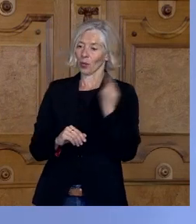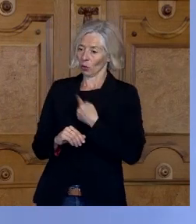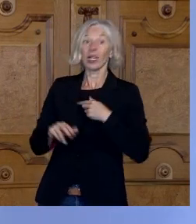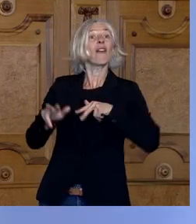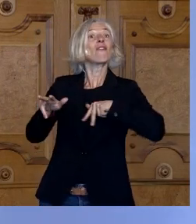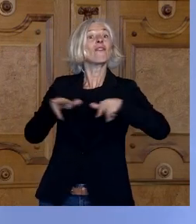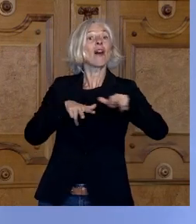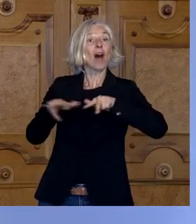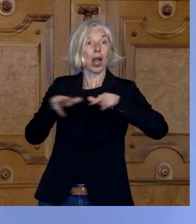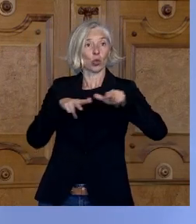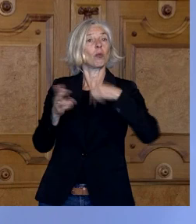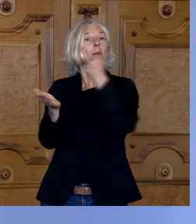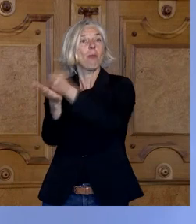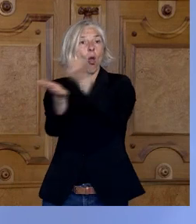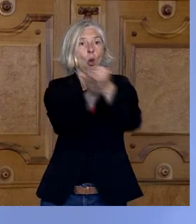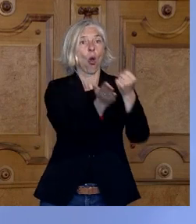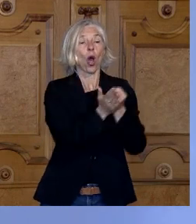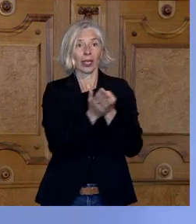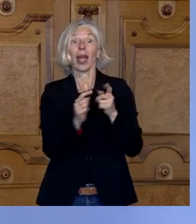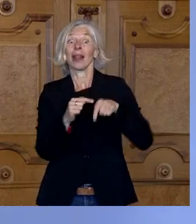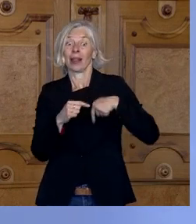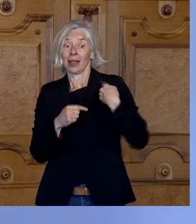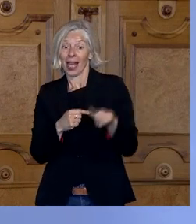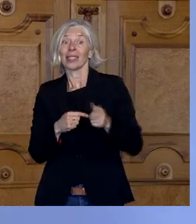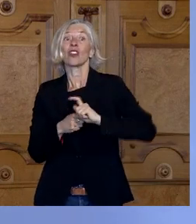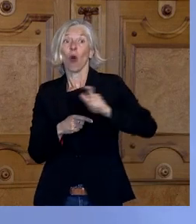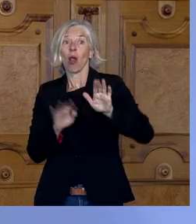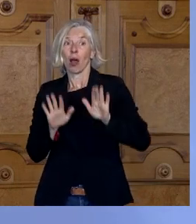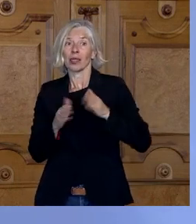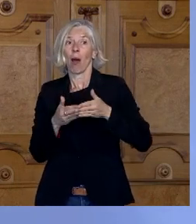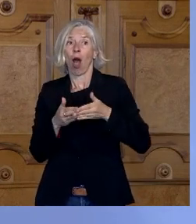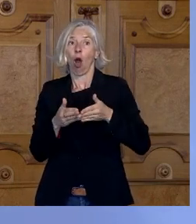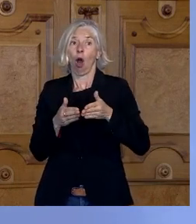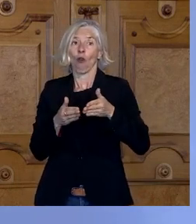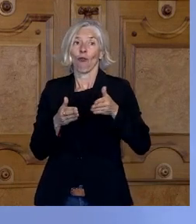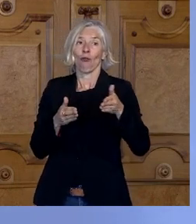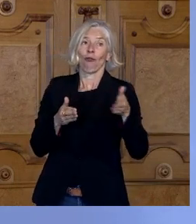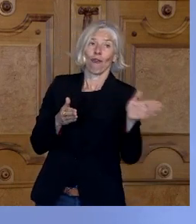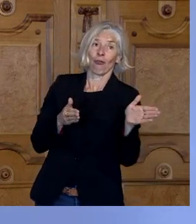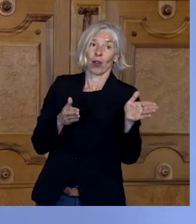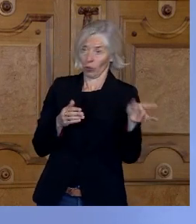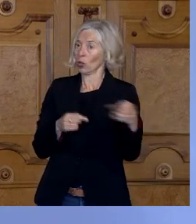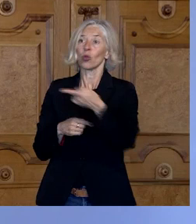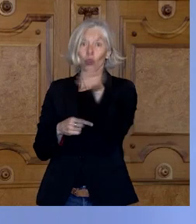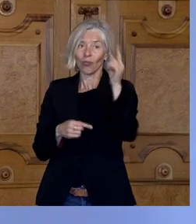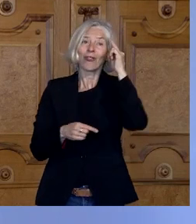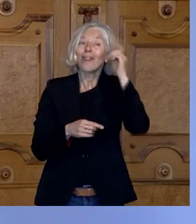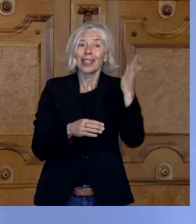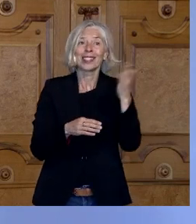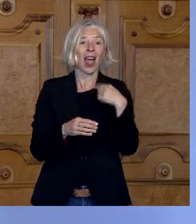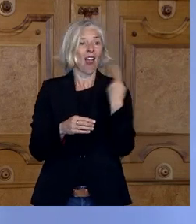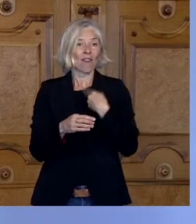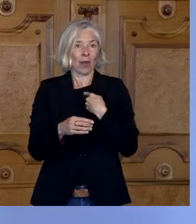ebenfalls ab der kommenden Woche wieder Schritt für Schritt geöffnet. Wir waren ja in den letzten Wochen nicht weg von